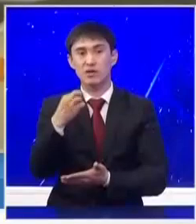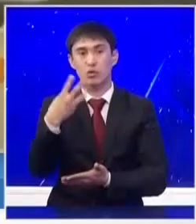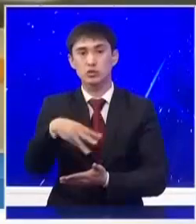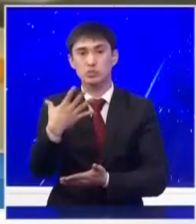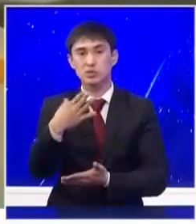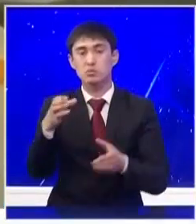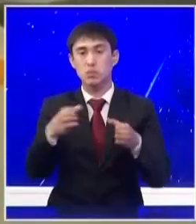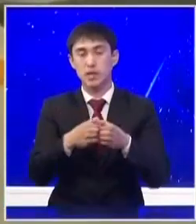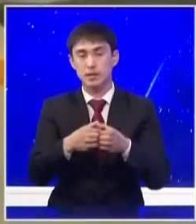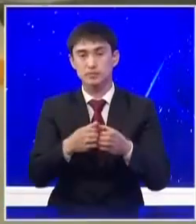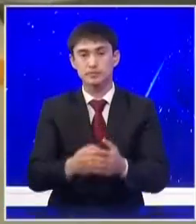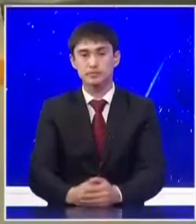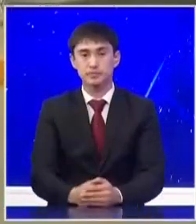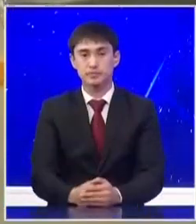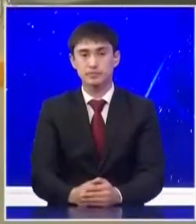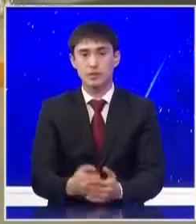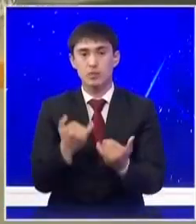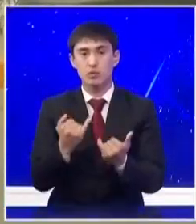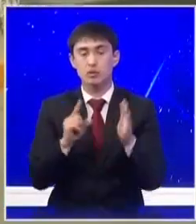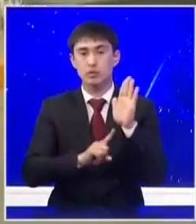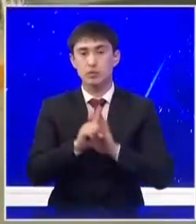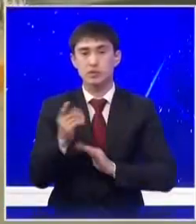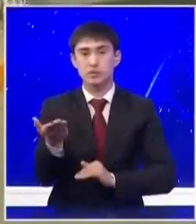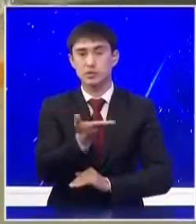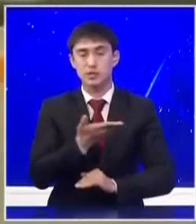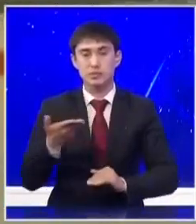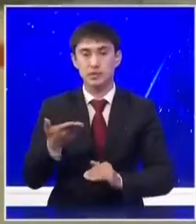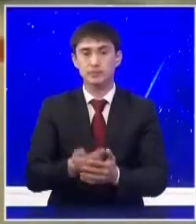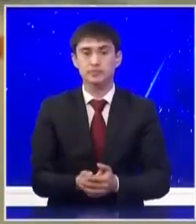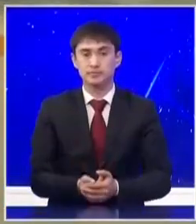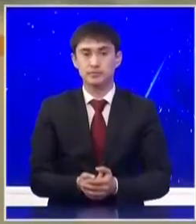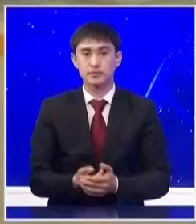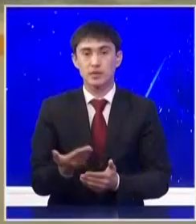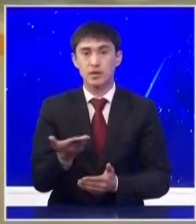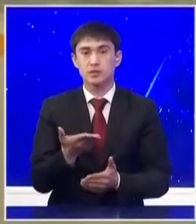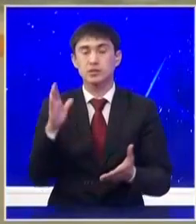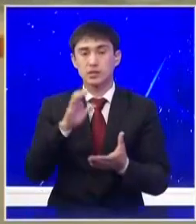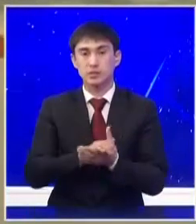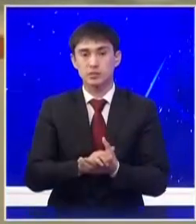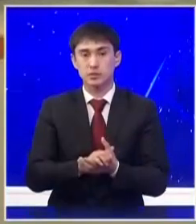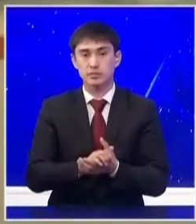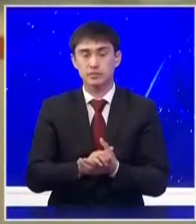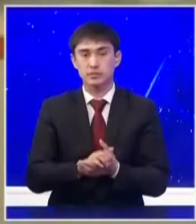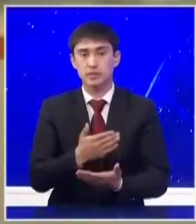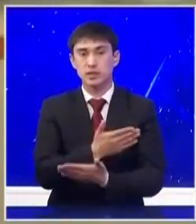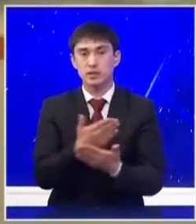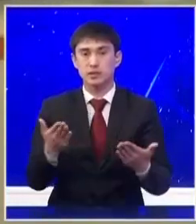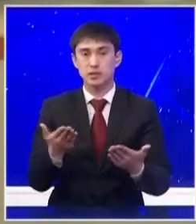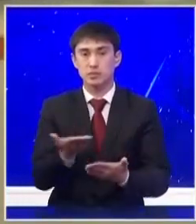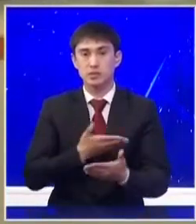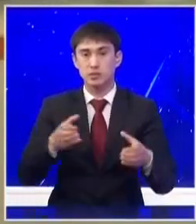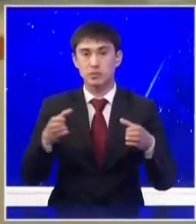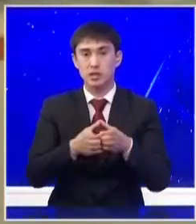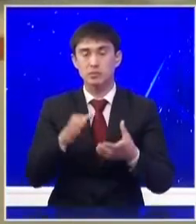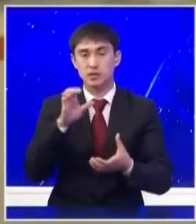бригадасына. Вот бүгіннен бастап сіздермен біз танысамыз. Сіздер біздің